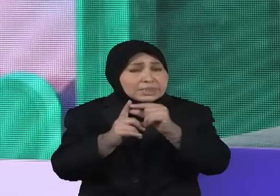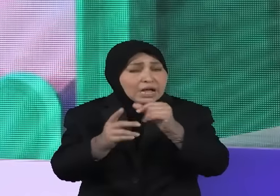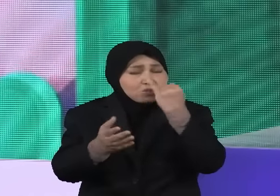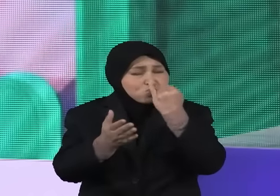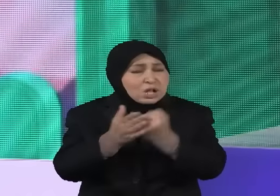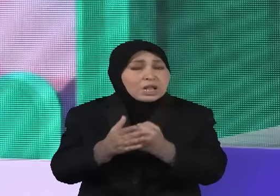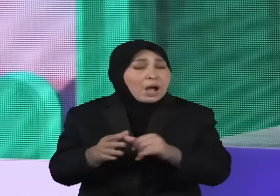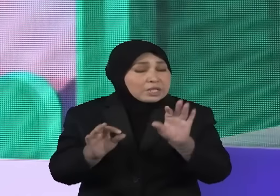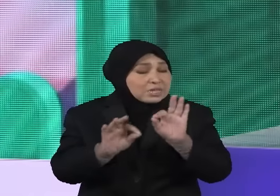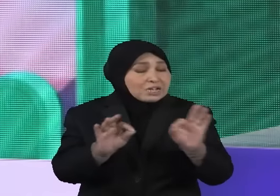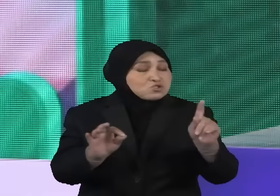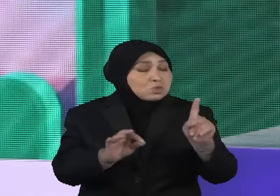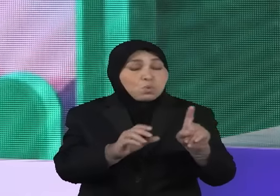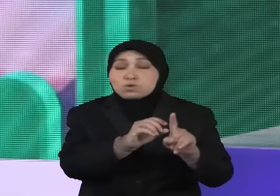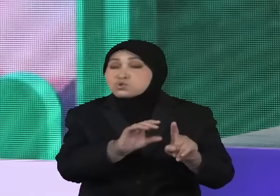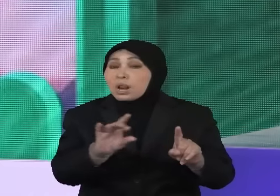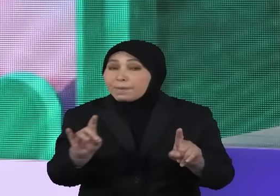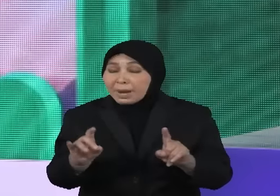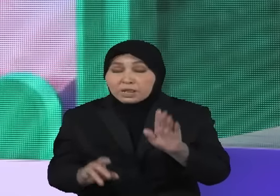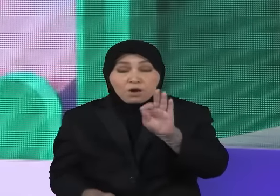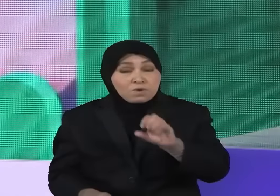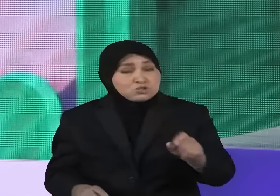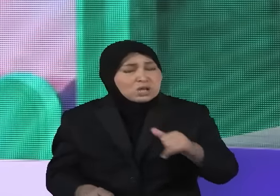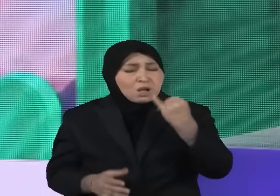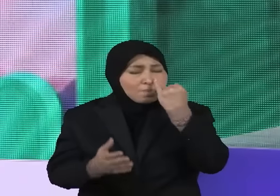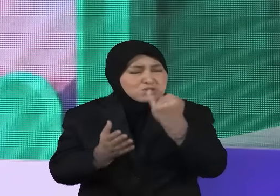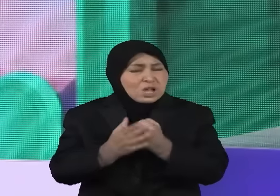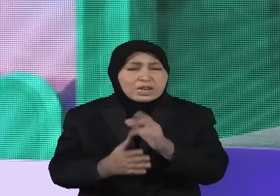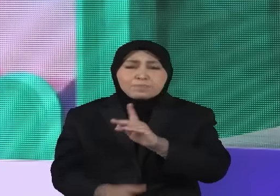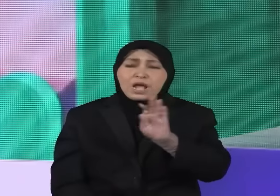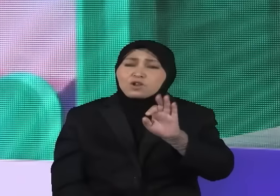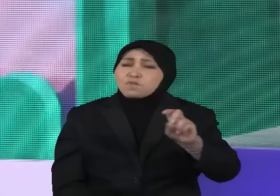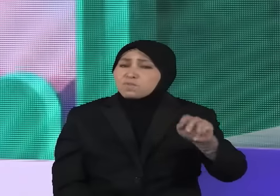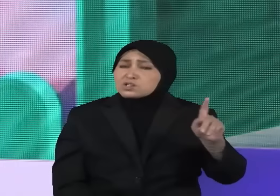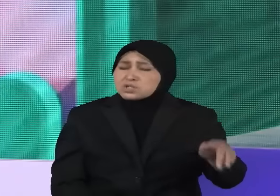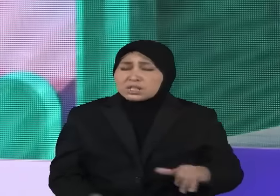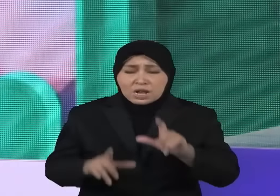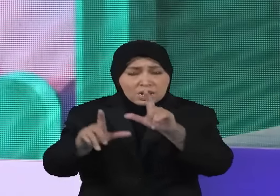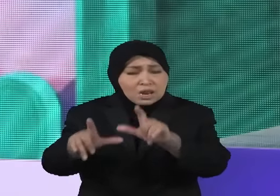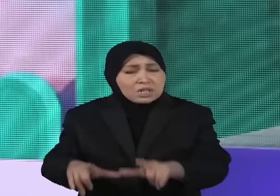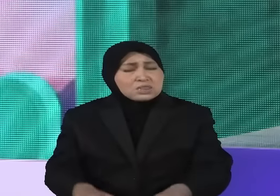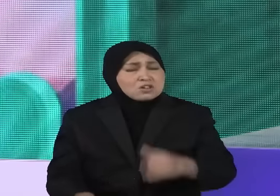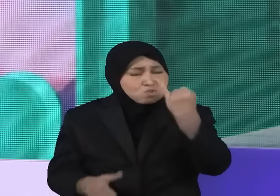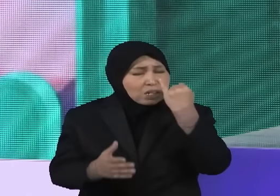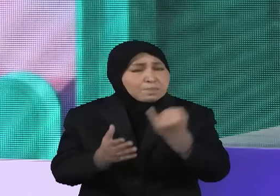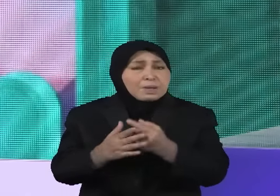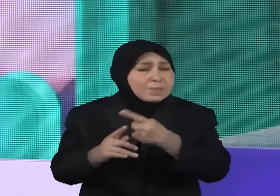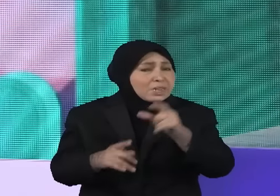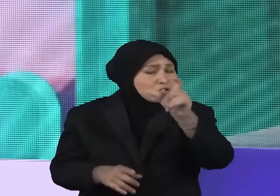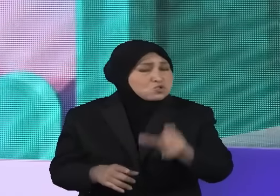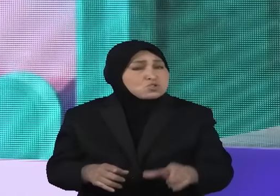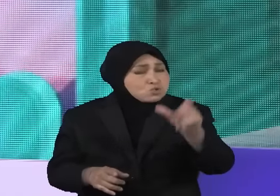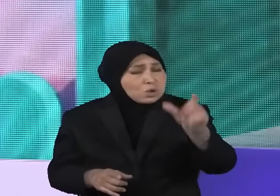ayat 108 al-fasiqin. Ya, zalim dan fasik. Mengapa diletakkan idzal lamina zalimin? Bila seseorang